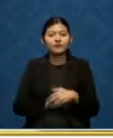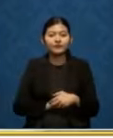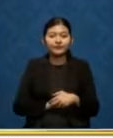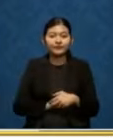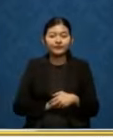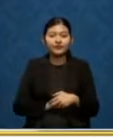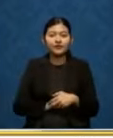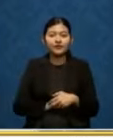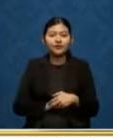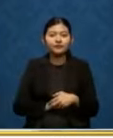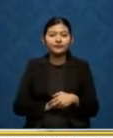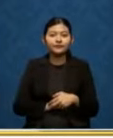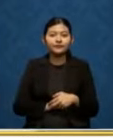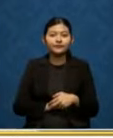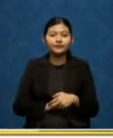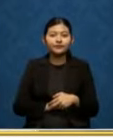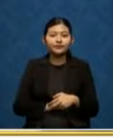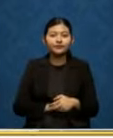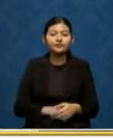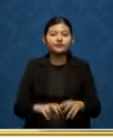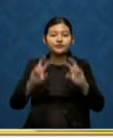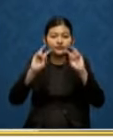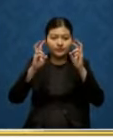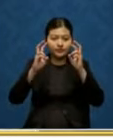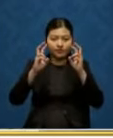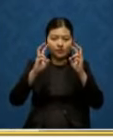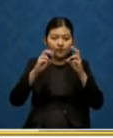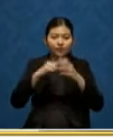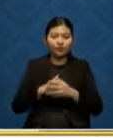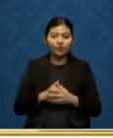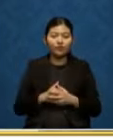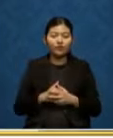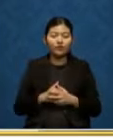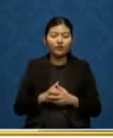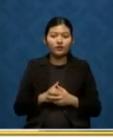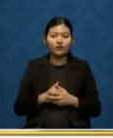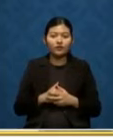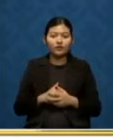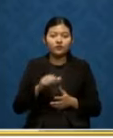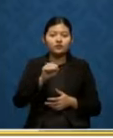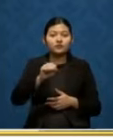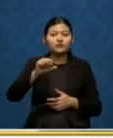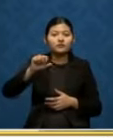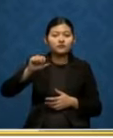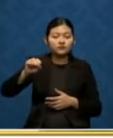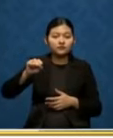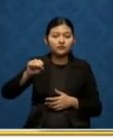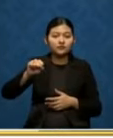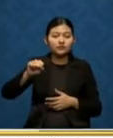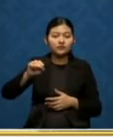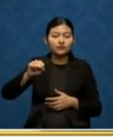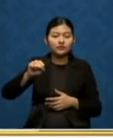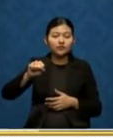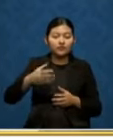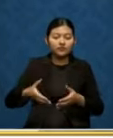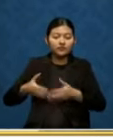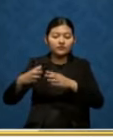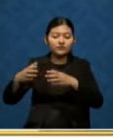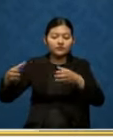ท่านประธานครับในเรื่องญัตติขอให้สภาผู้แทนราษฎรตั้งคณะ